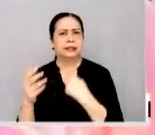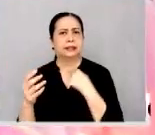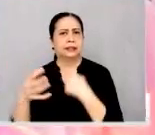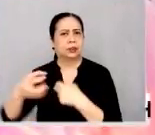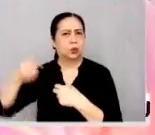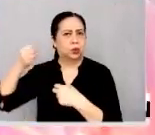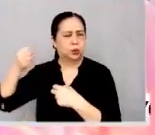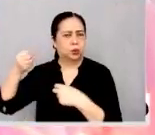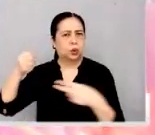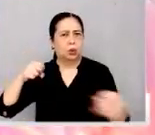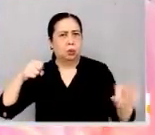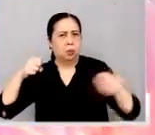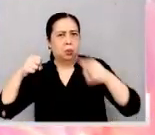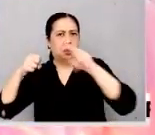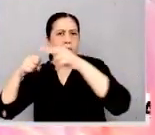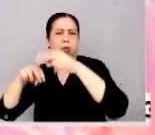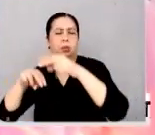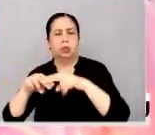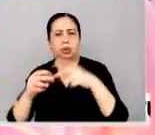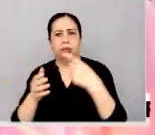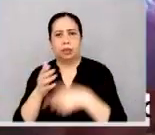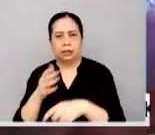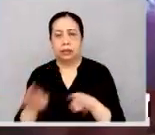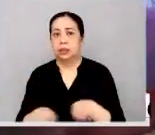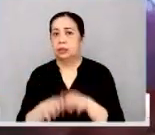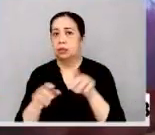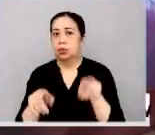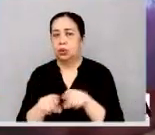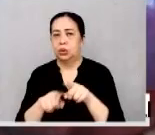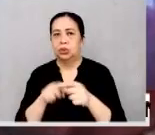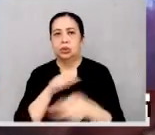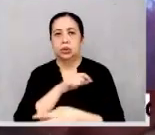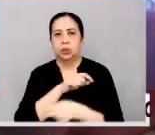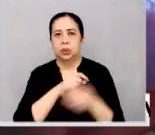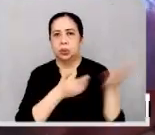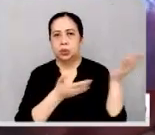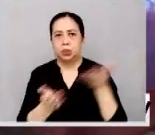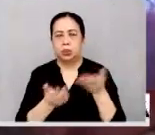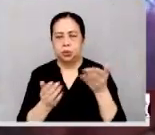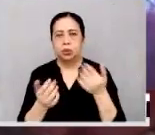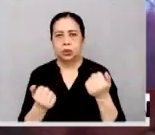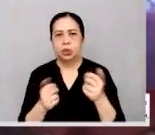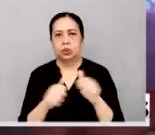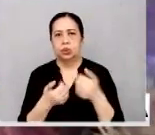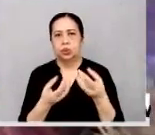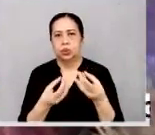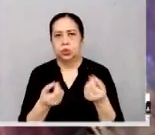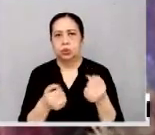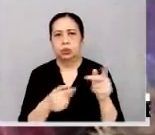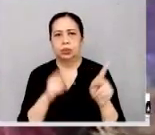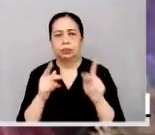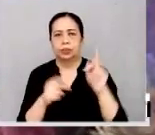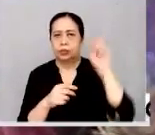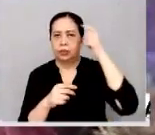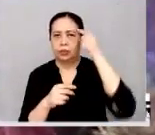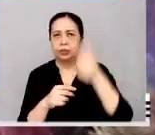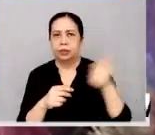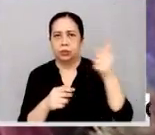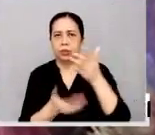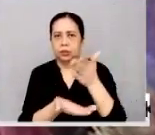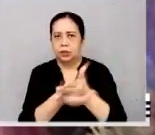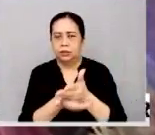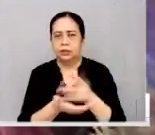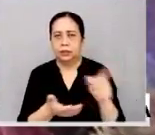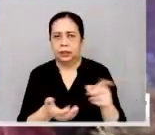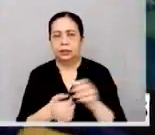para mapataas ang presyo. Sinabayan pa ito ng smuggling. Ginagawa na raw ng paraan ng gobyerno para matigil ang mga yan. Bukod